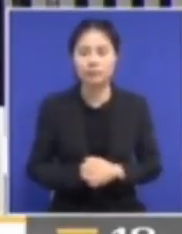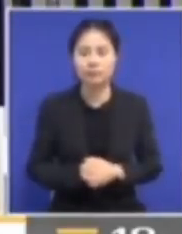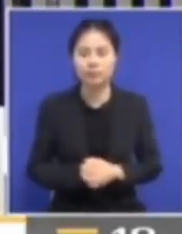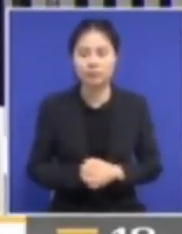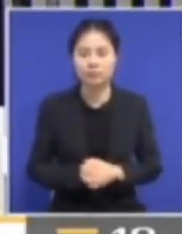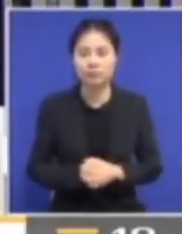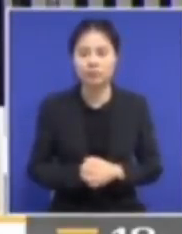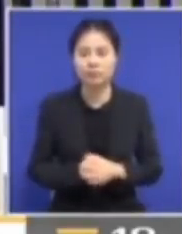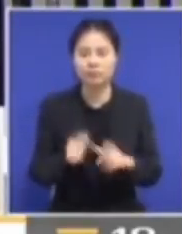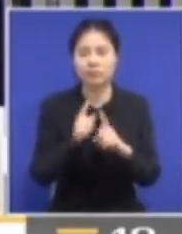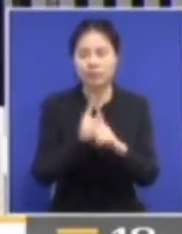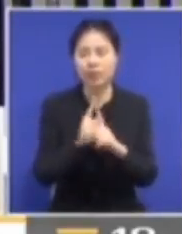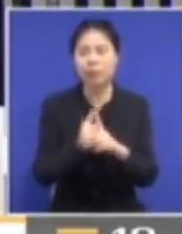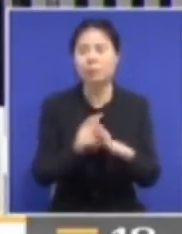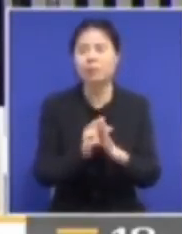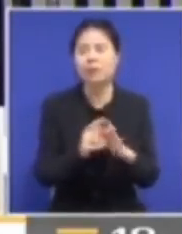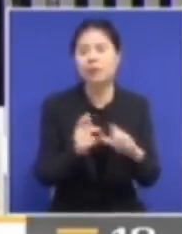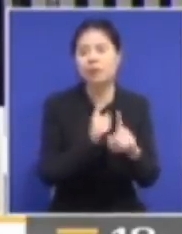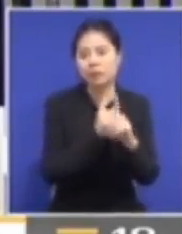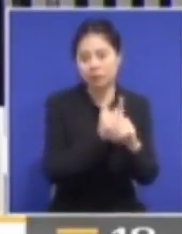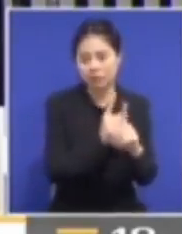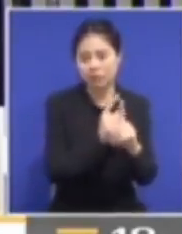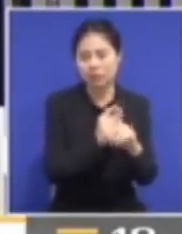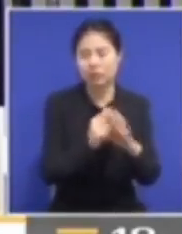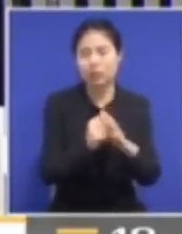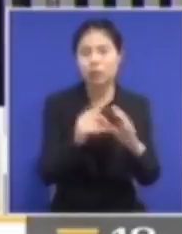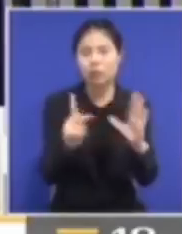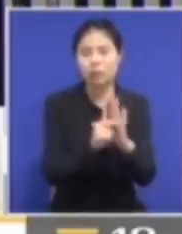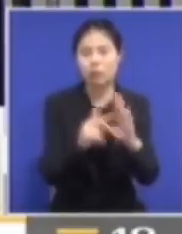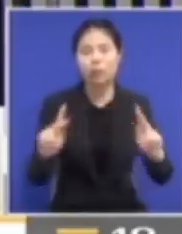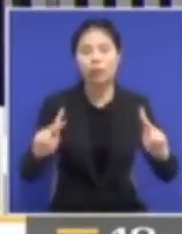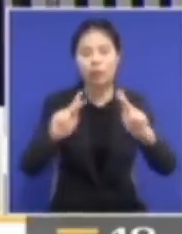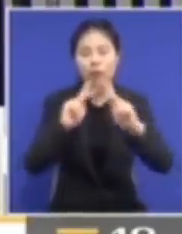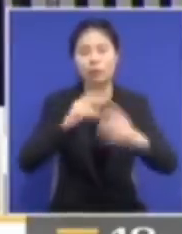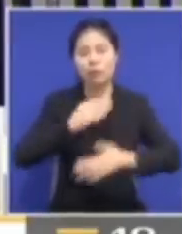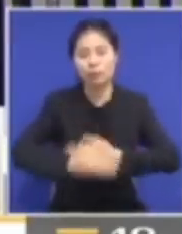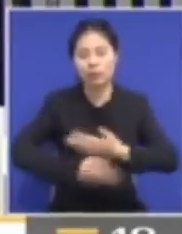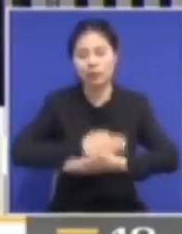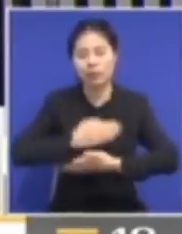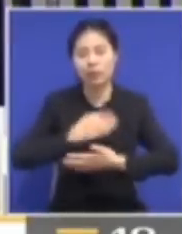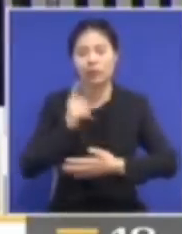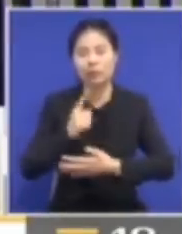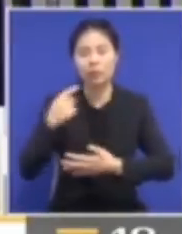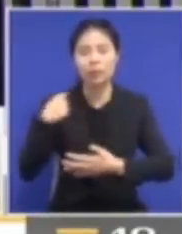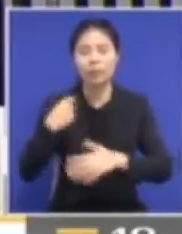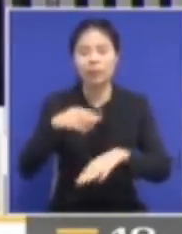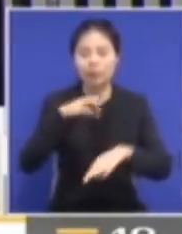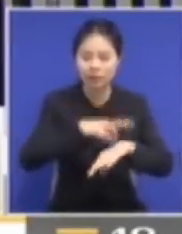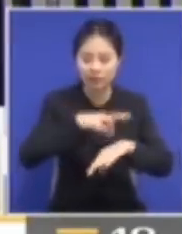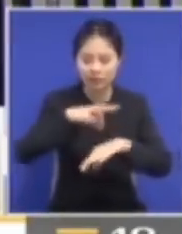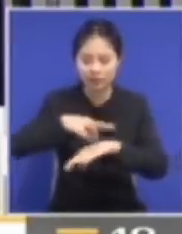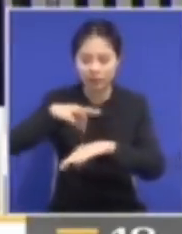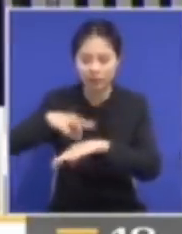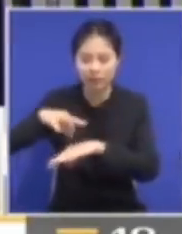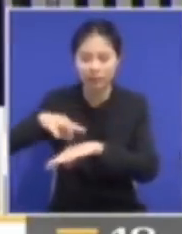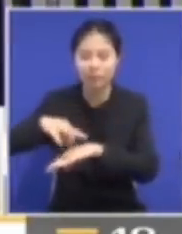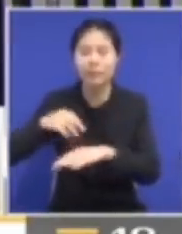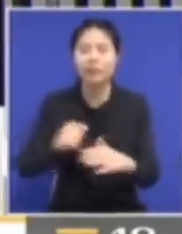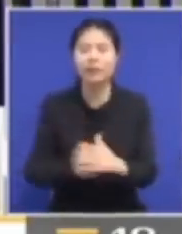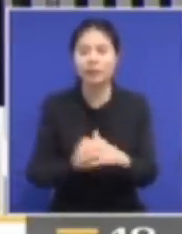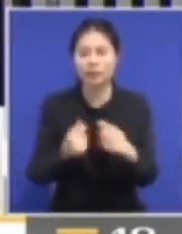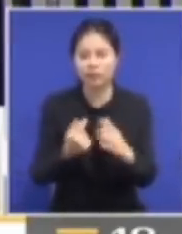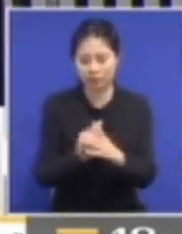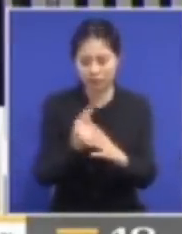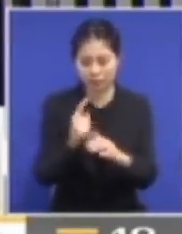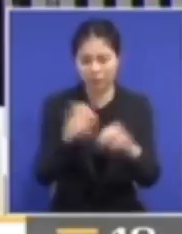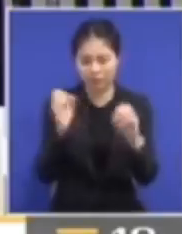ามหลักเกณฑ์ของกระทรวงพาณิชย์ห้างส่วนจำกัดหรือบริษัทจำกัดที่จะตั้งขึ้นต้องมีที่อยู่เป็นหลักแหล่งแต่เมื่อบุตรชายผมพัก